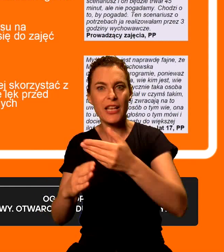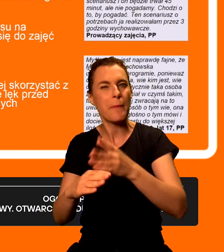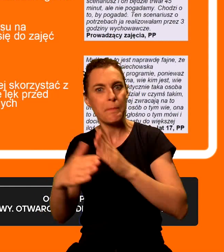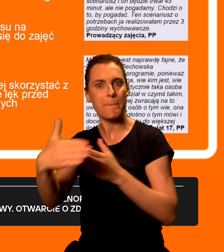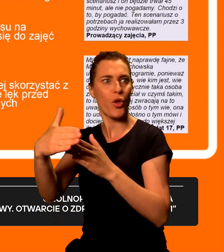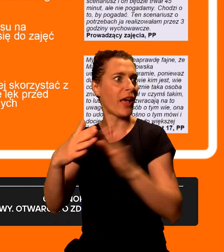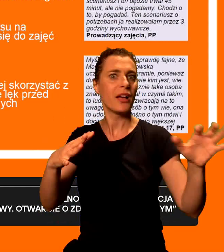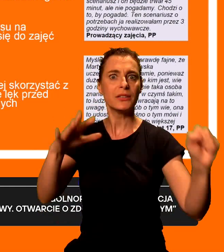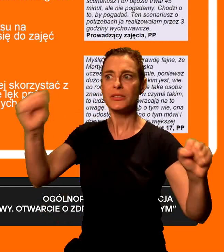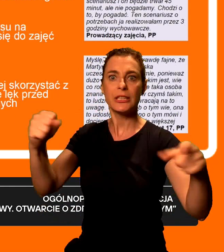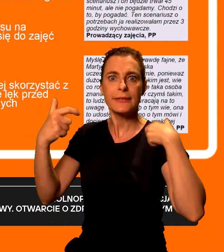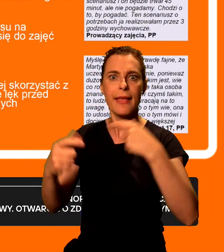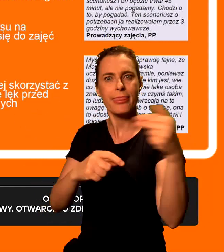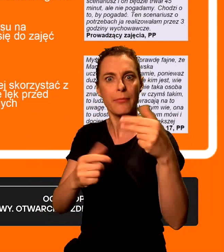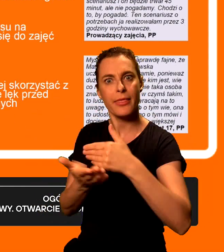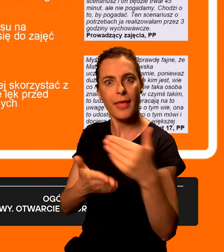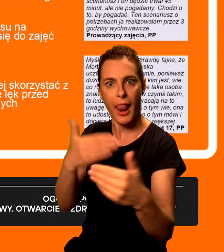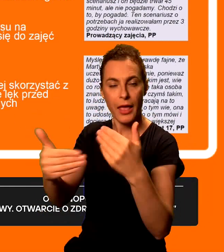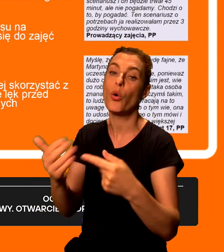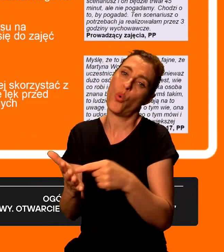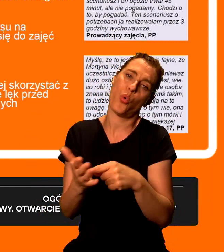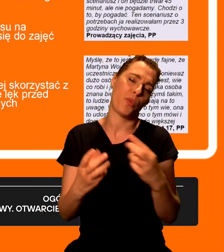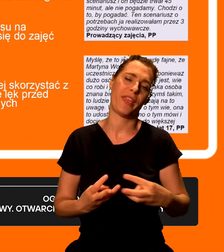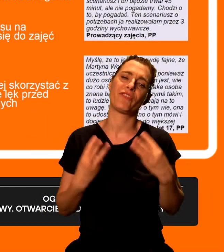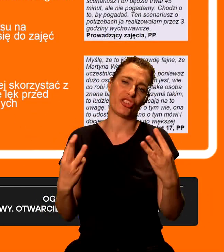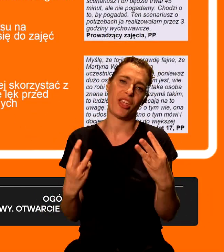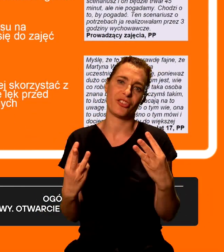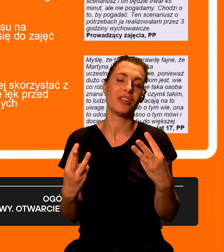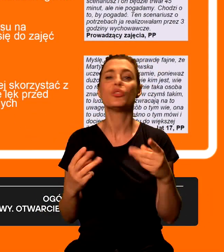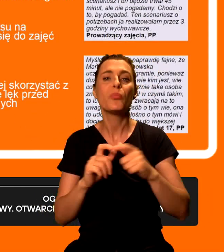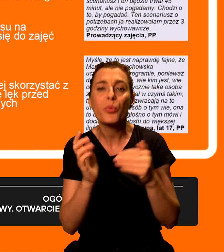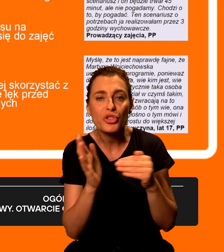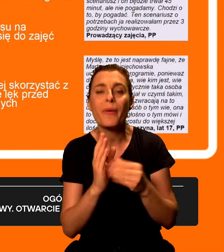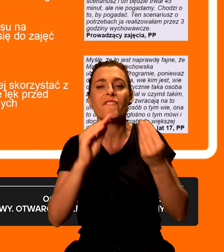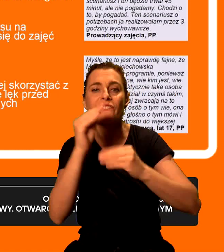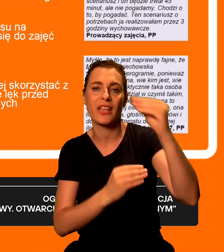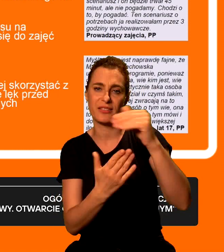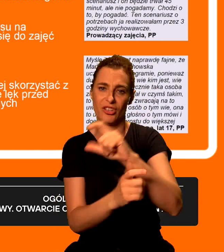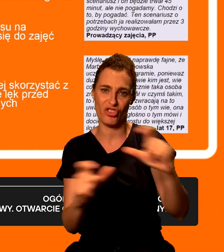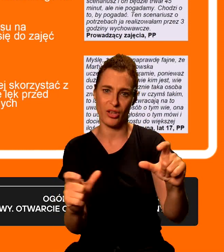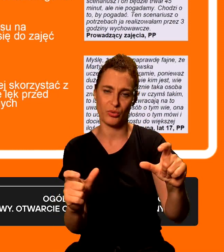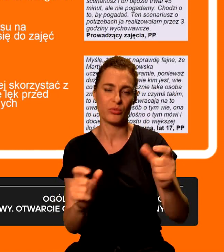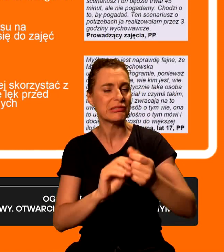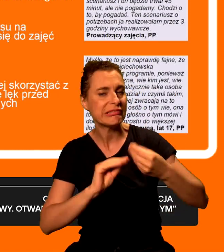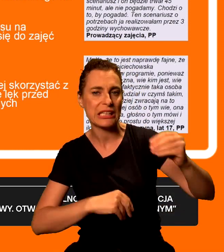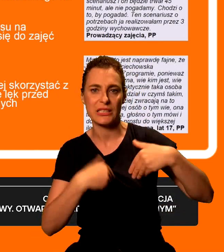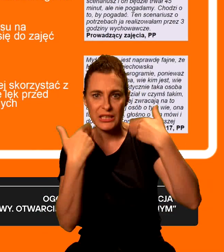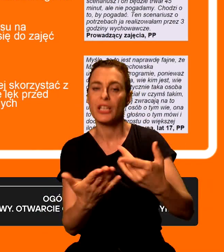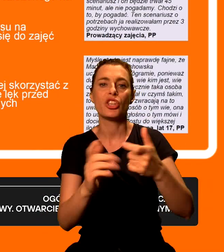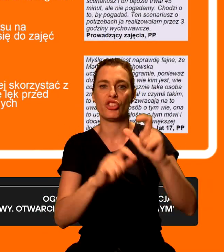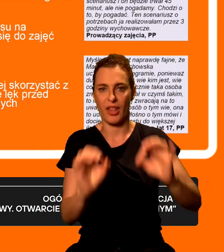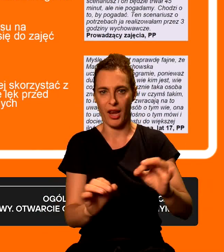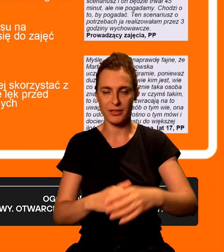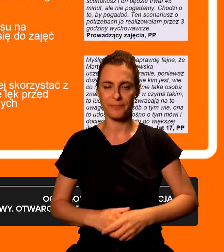czasu. To jest najważniejsza rzecz właściwie, którą mamy z tej ewaluacji. Więcej czasu na te zajęcia właściwie należałoby poświęcić, niż zostało do